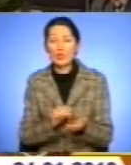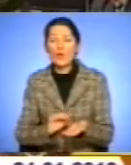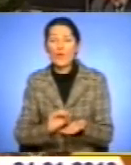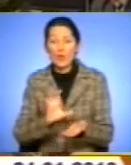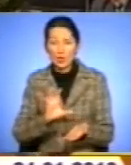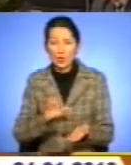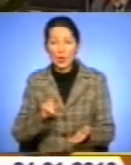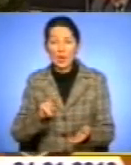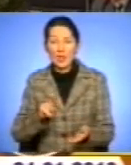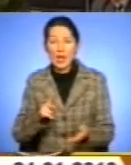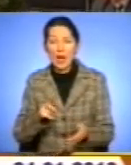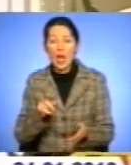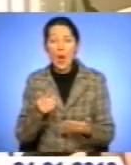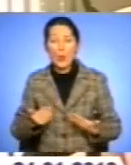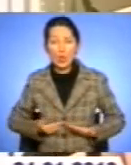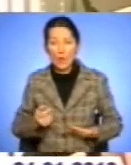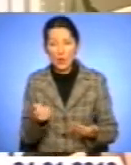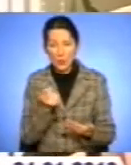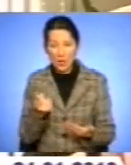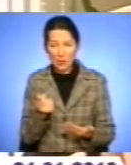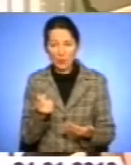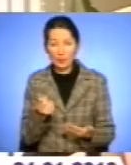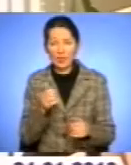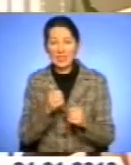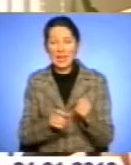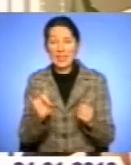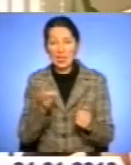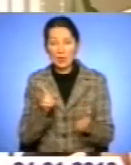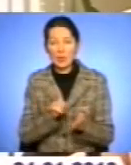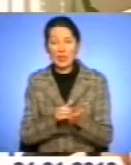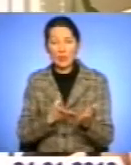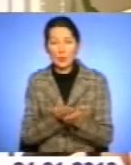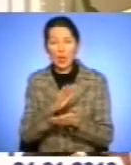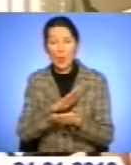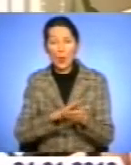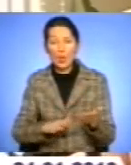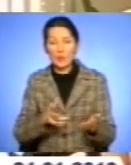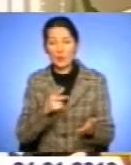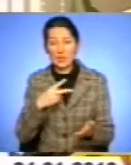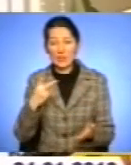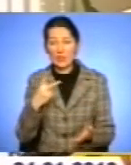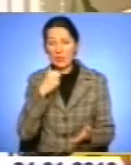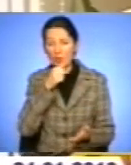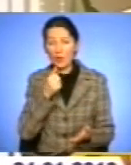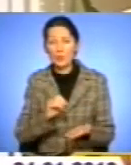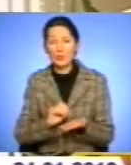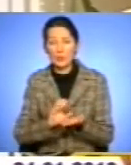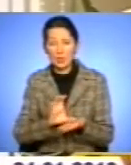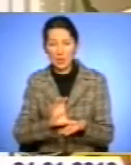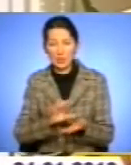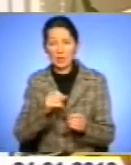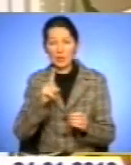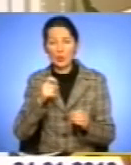протягом року зросло на 4,2% і становить 46,8%. На Тернопільщині 97%